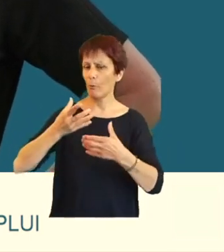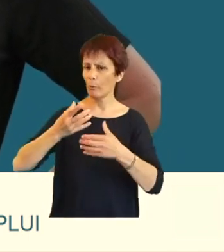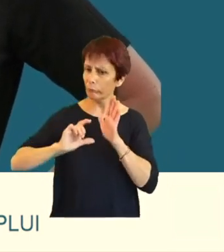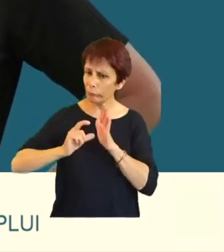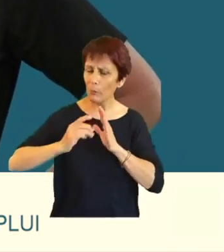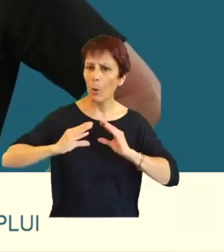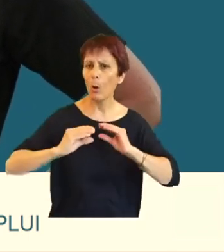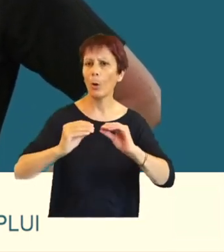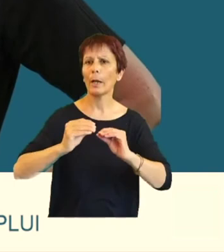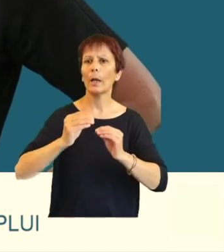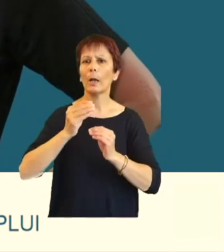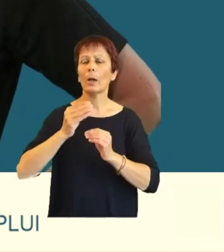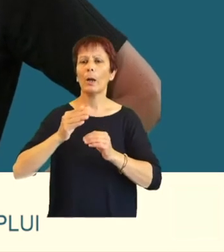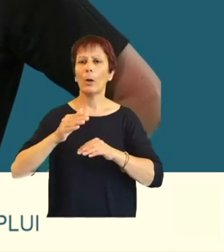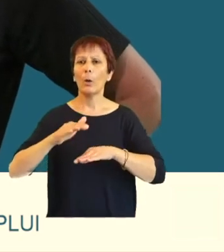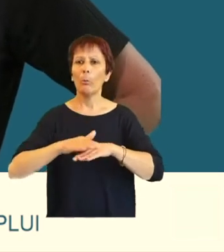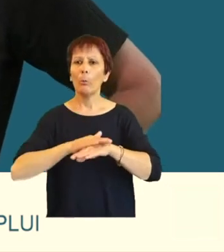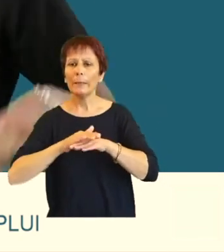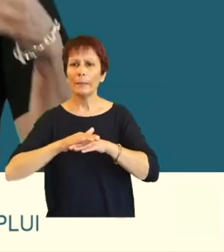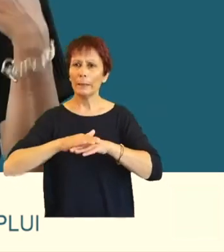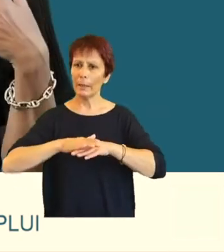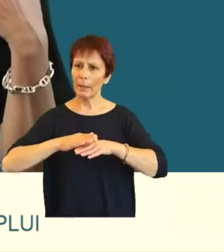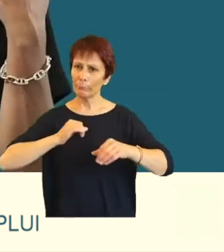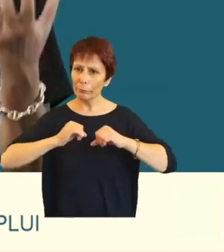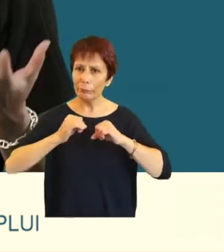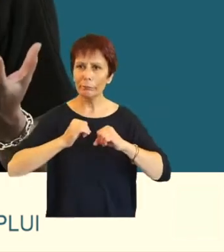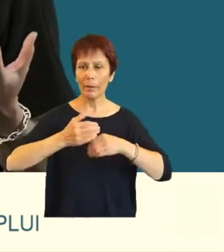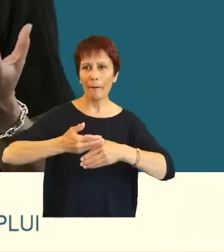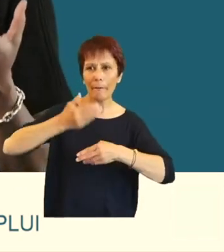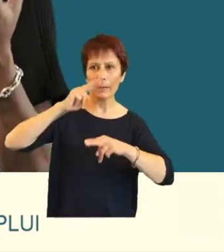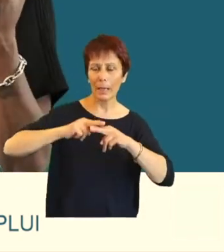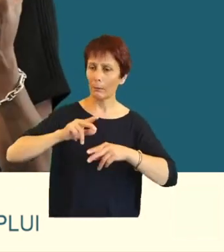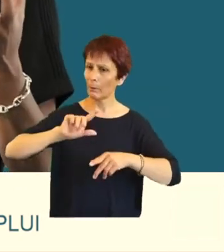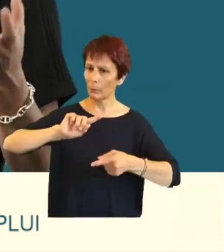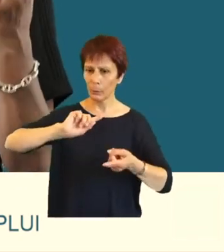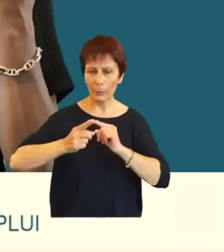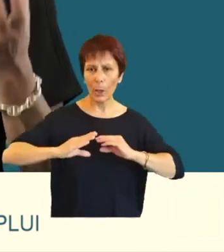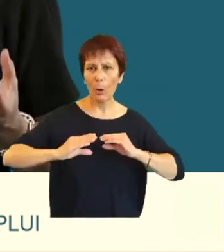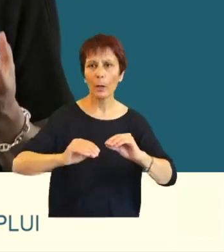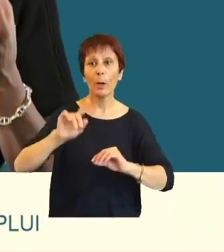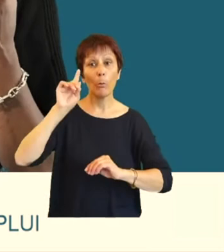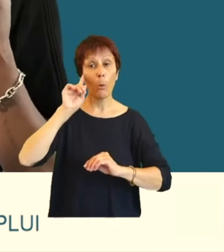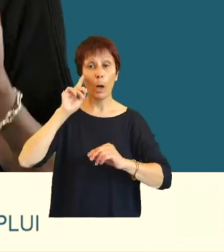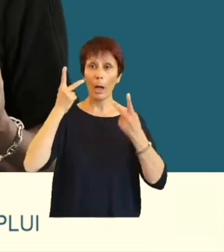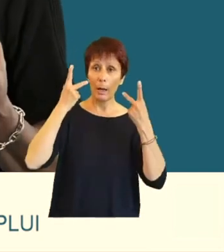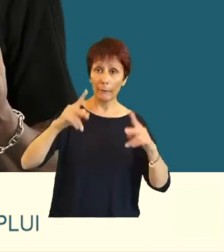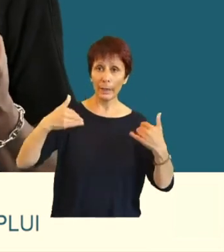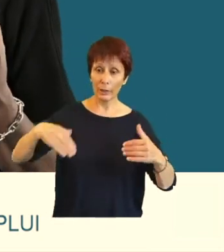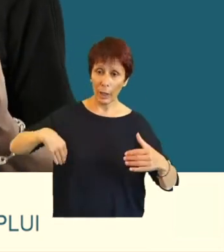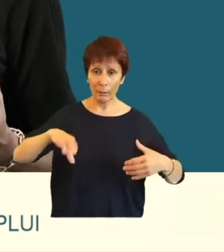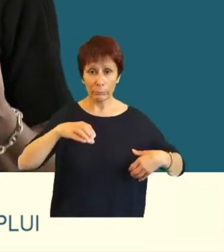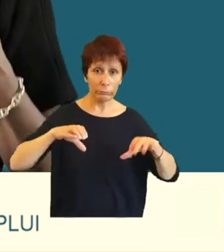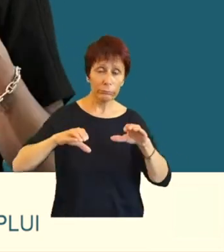cas volontariste, de ravalement de façade se fasse. Dans la mesure où la collectivité a déjà engagé énormément d'argent sur la rénovation